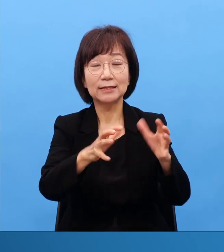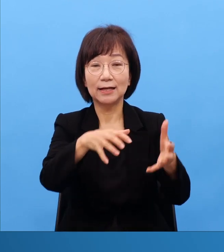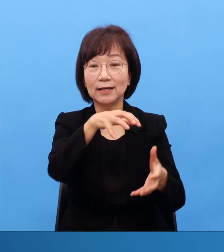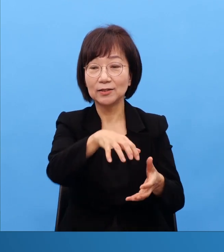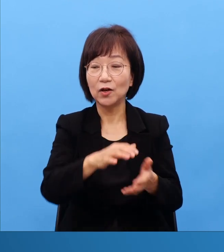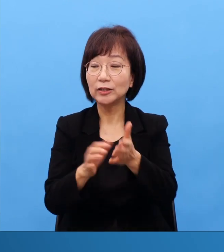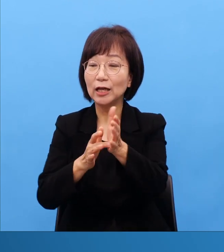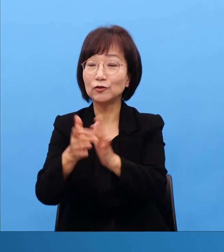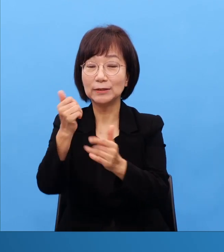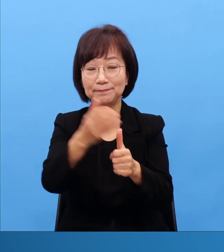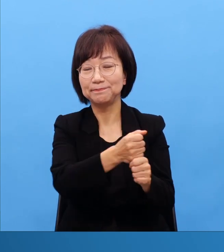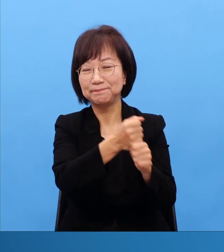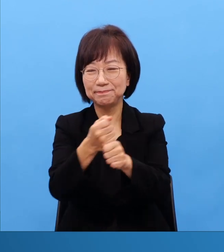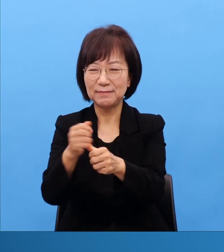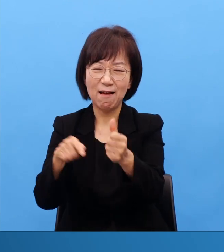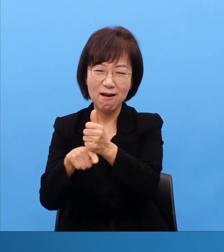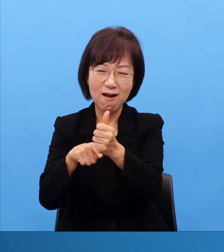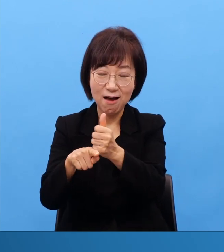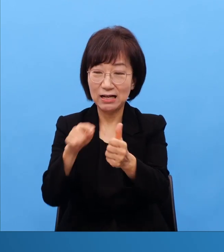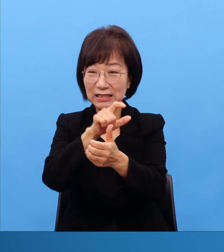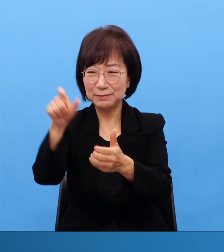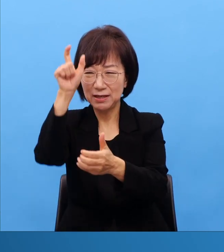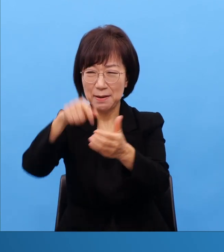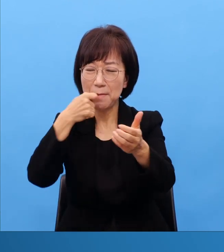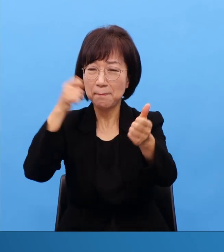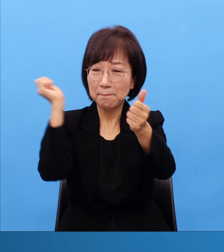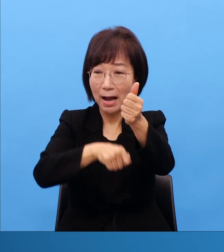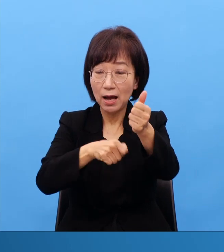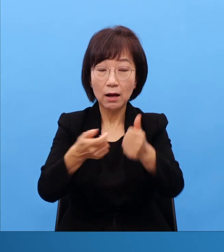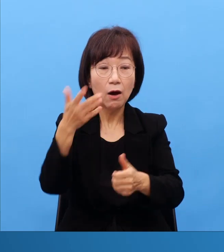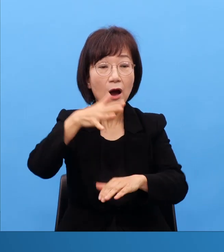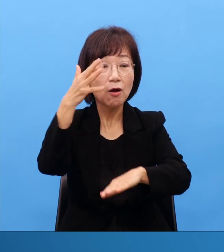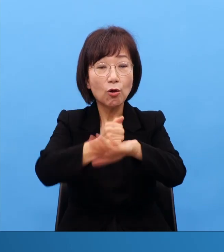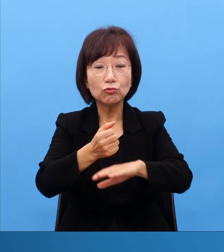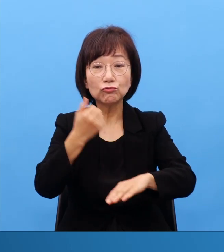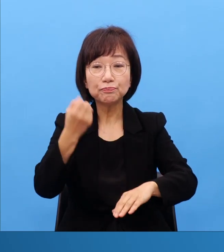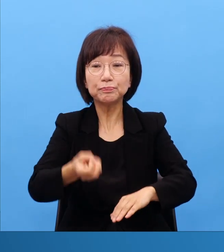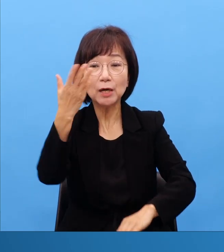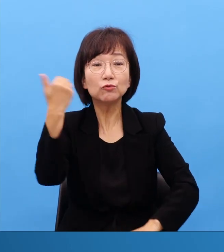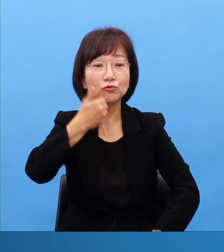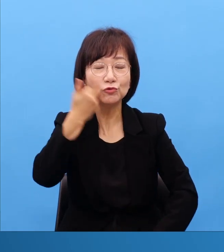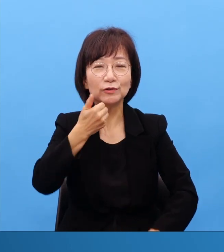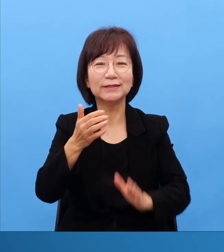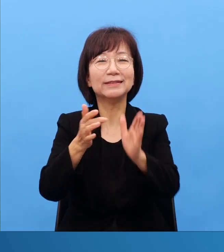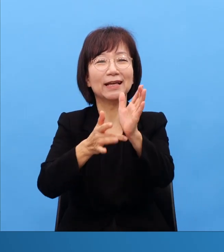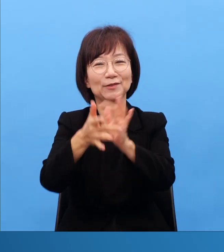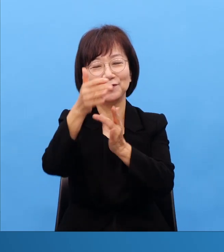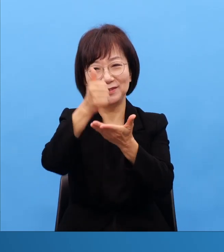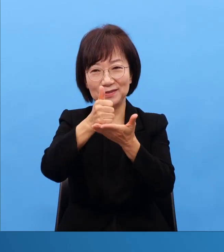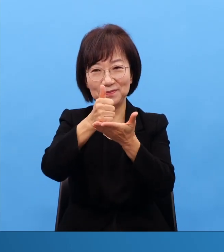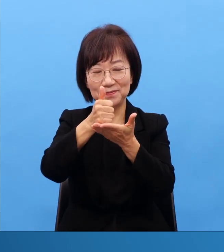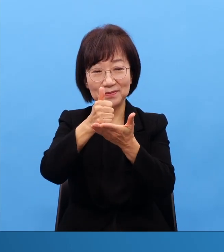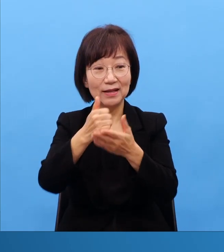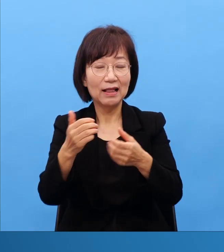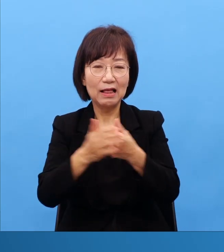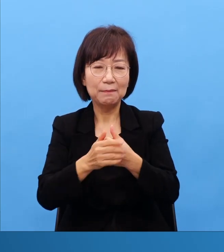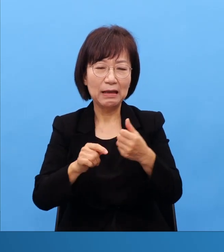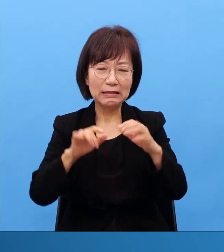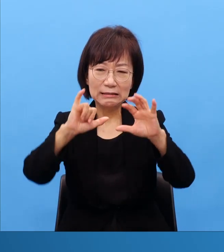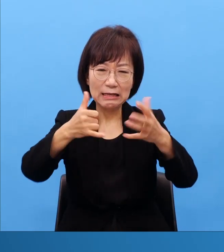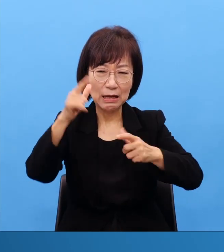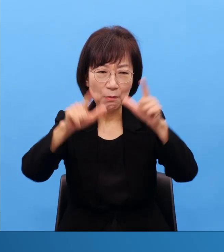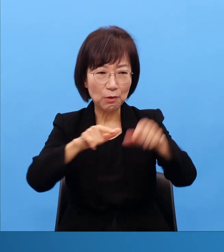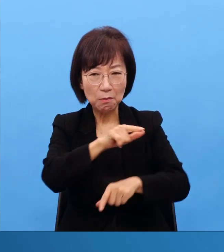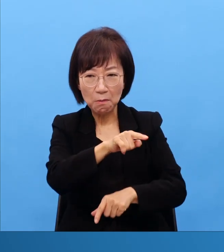그래서 우리는 너무 강한 바람 부는데요, 속기 쉬워요. But in the face of such strong winds, we are easily deceived. 여러분